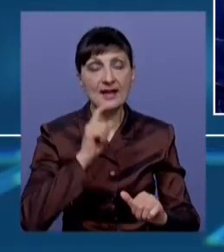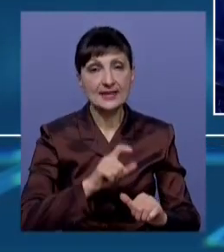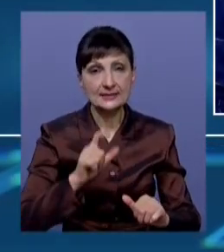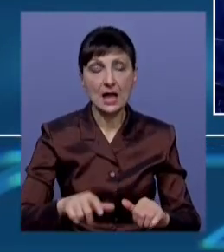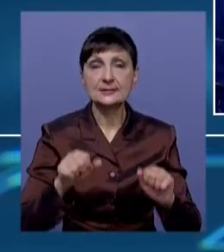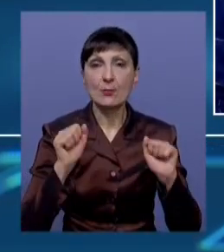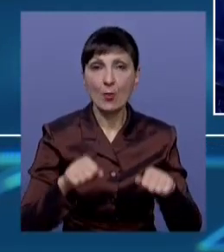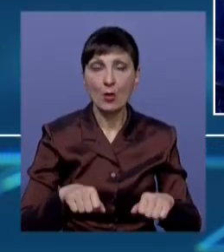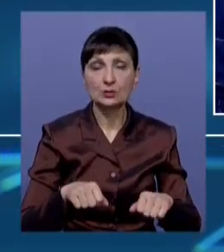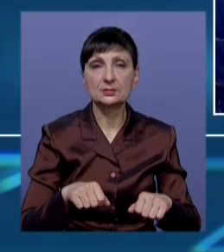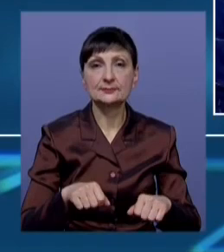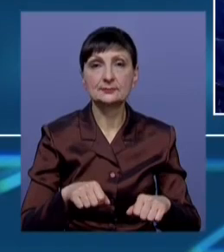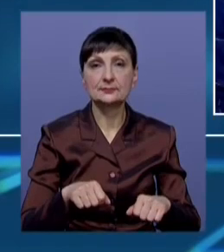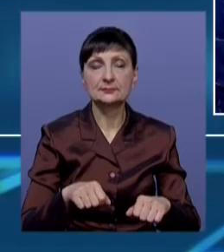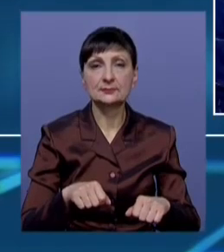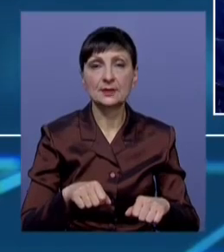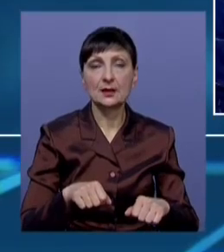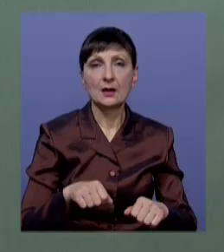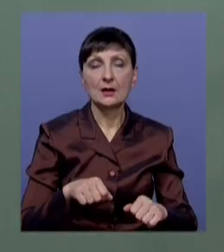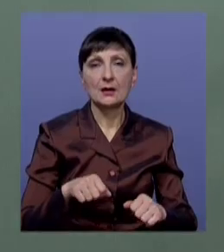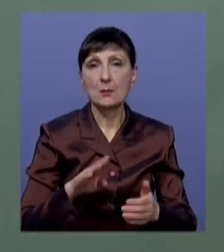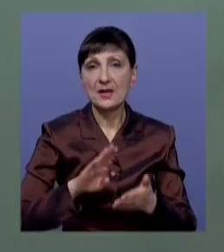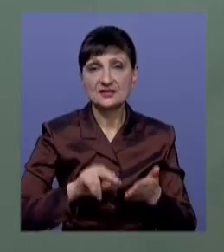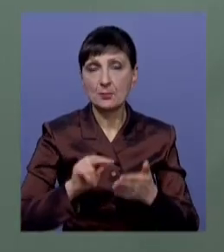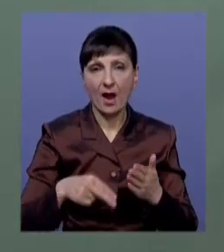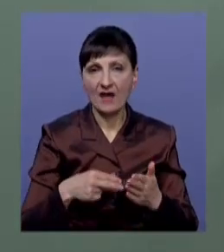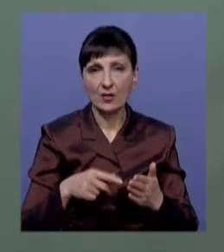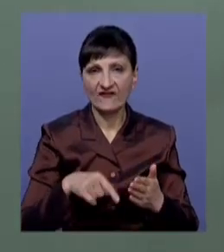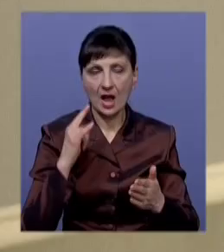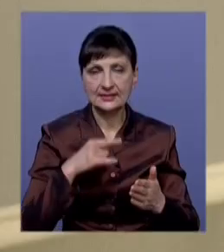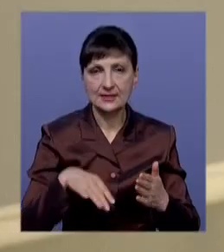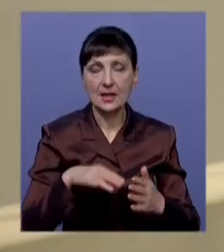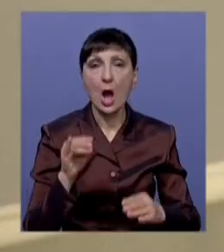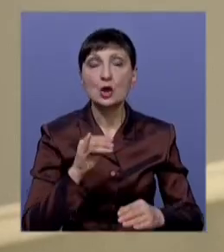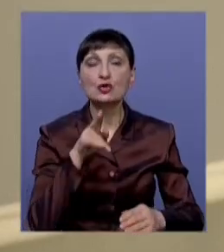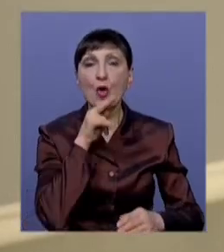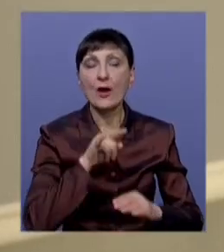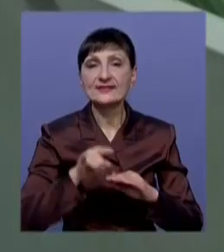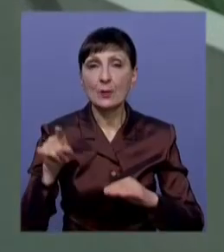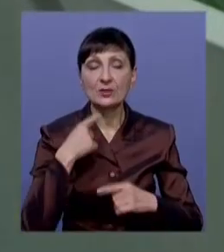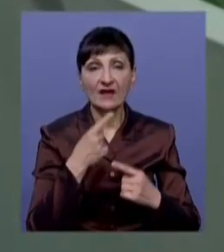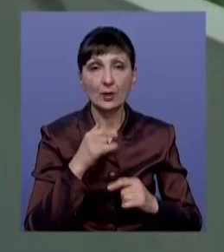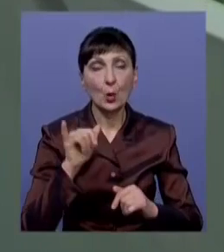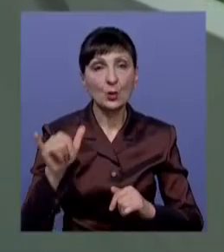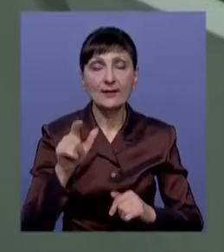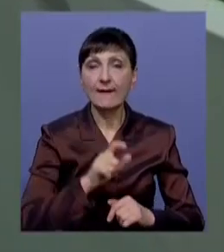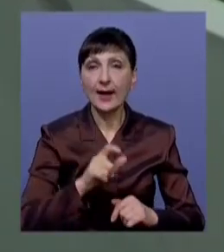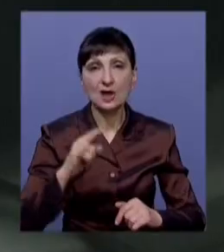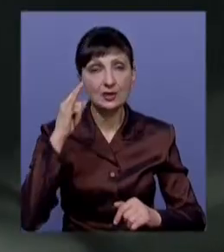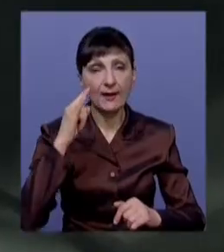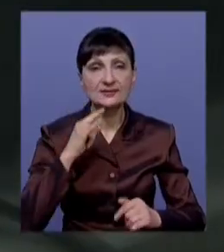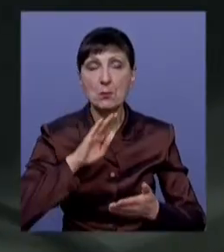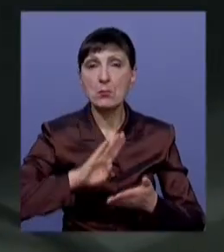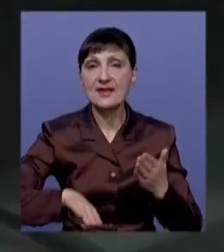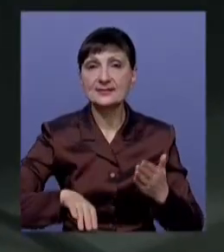могут прилетать без справок ПЦР. В свою очередь, южнокорейский авиаперевозчик заявляет, что у них граждан Казахстана